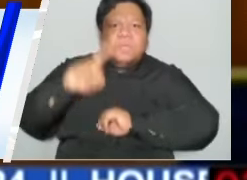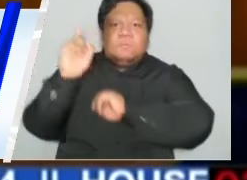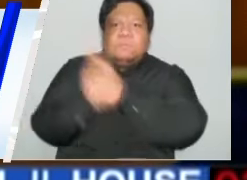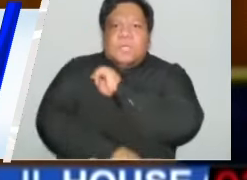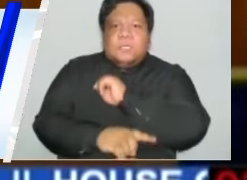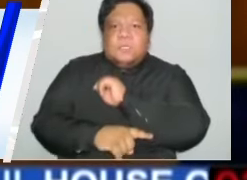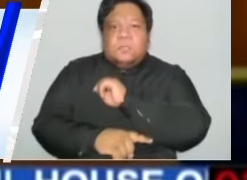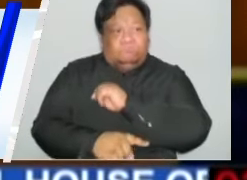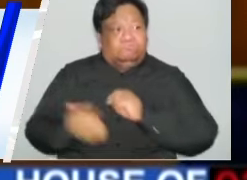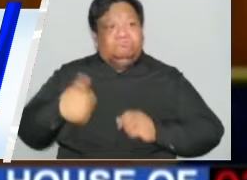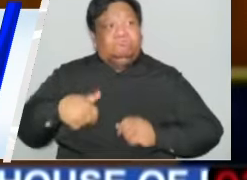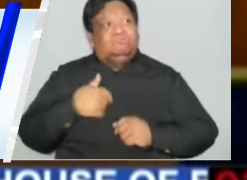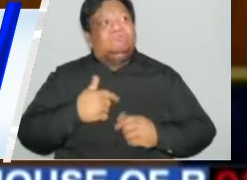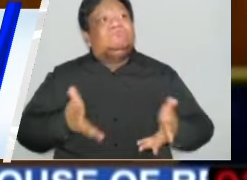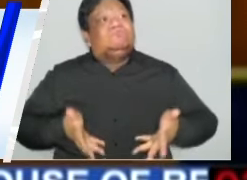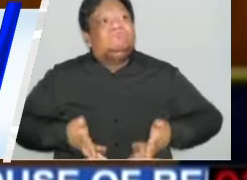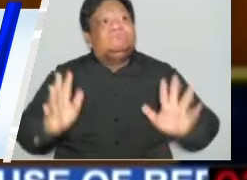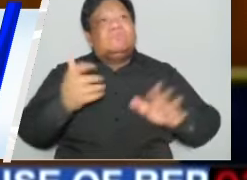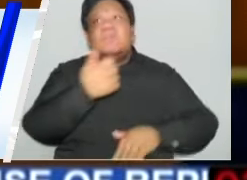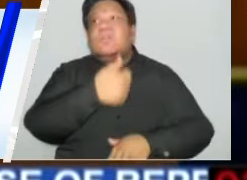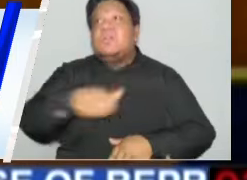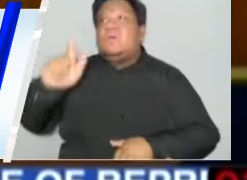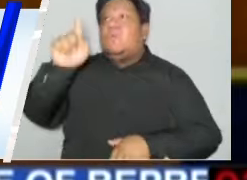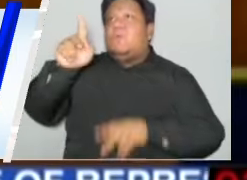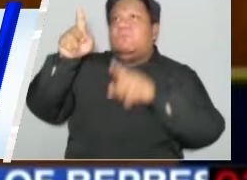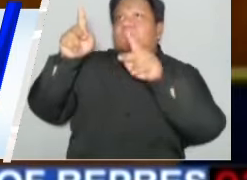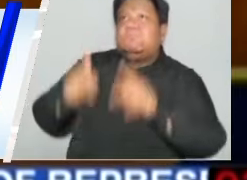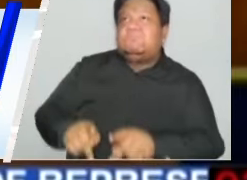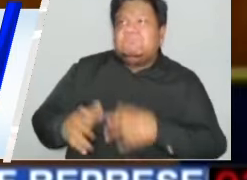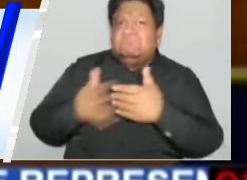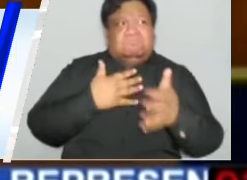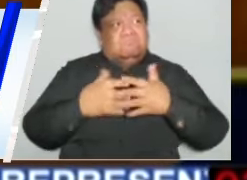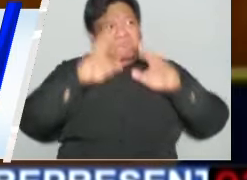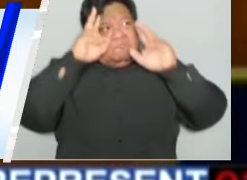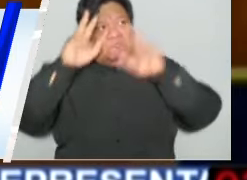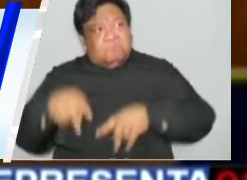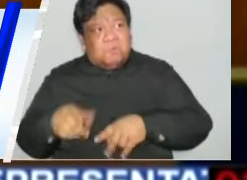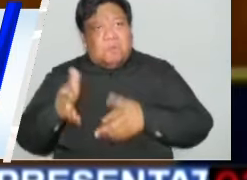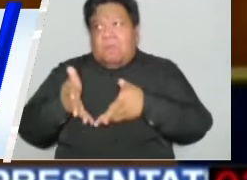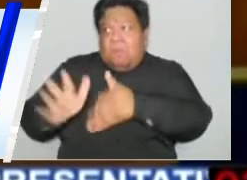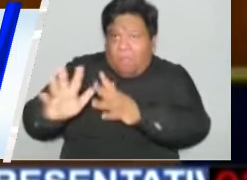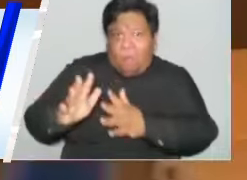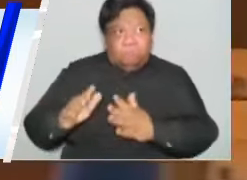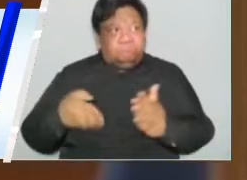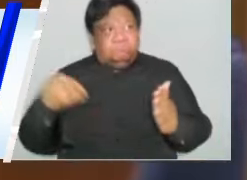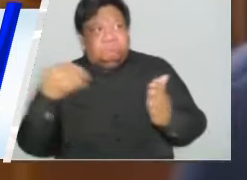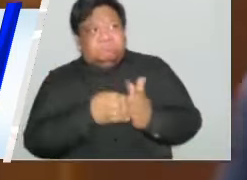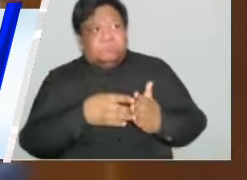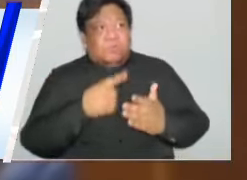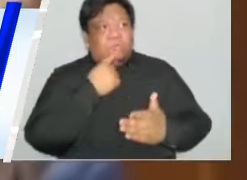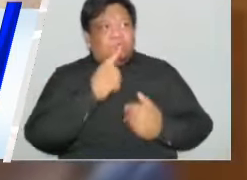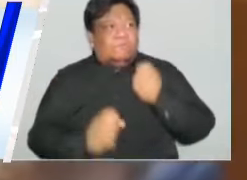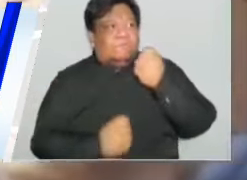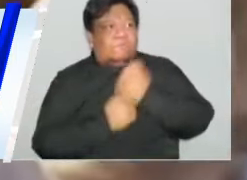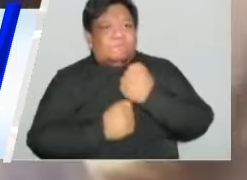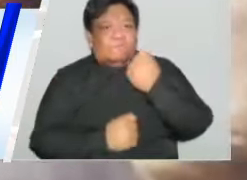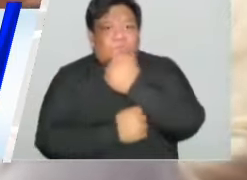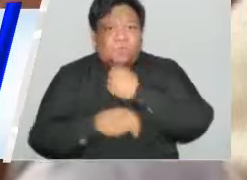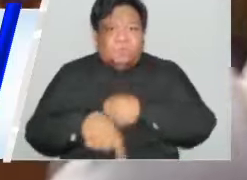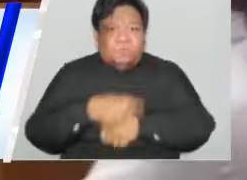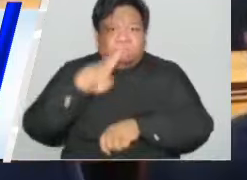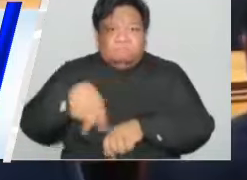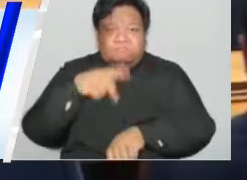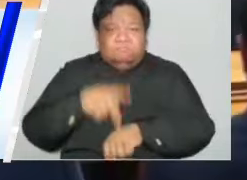the Vice President, threaten the very foundation of this Republic. Ipinasa rin ng mga kongresista ang